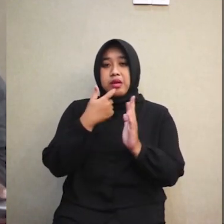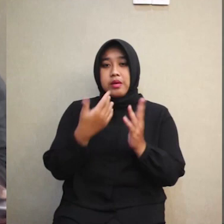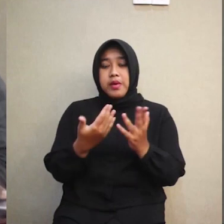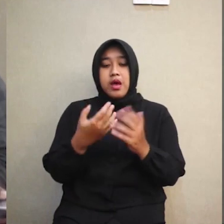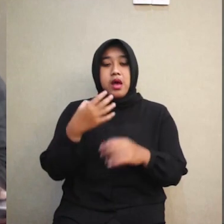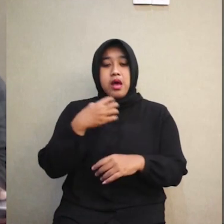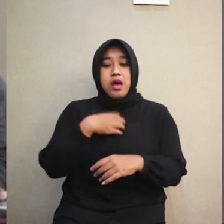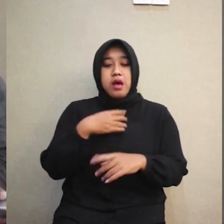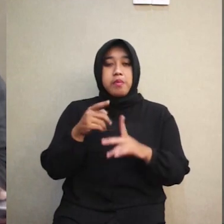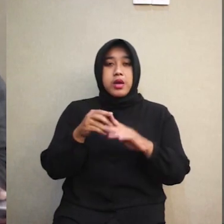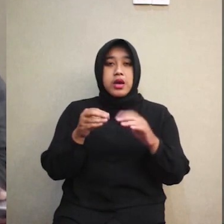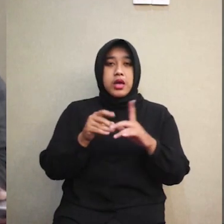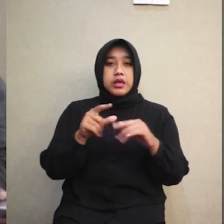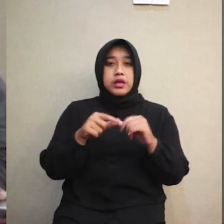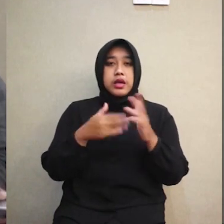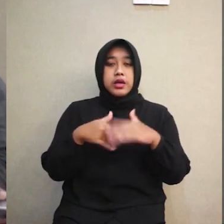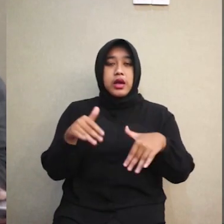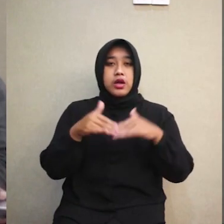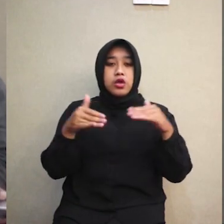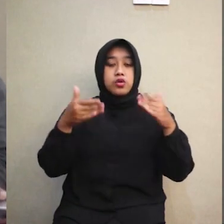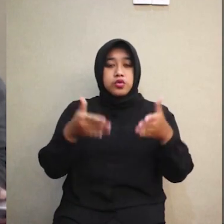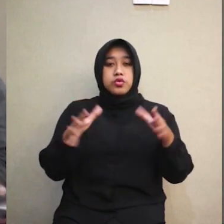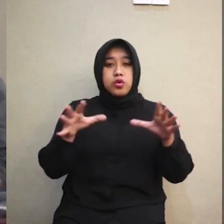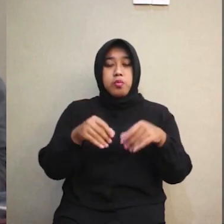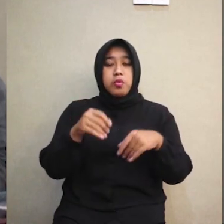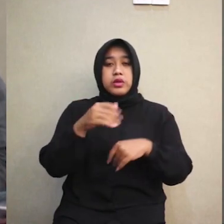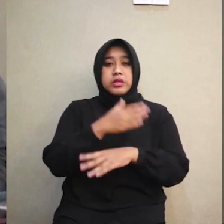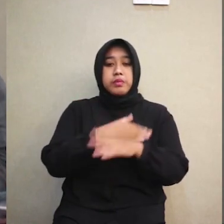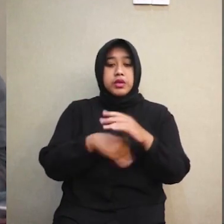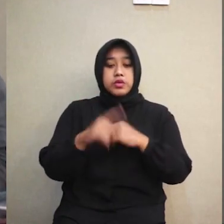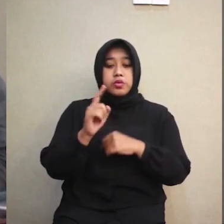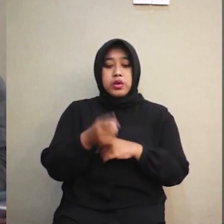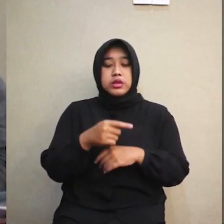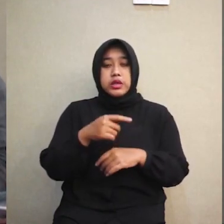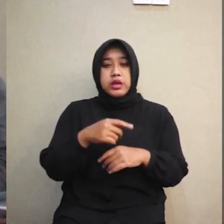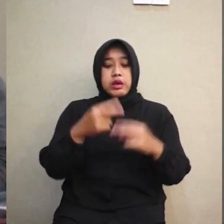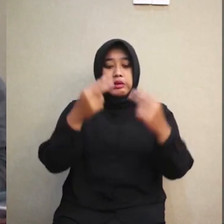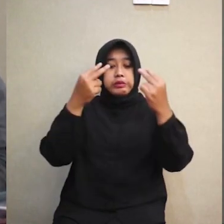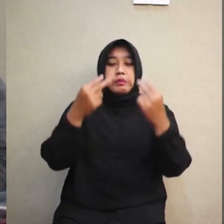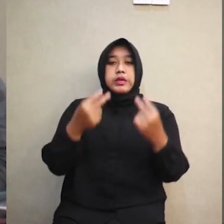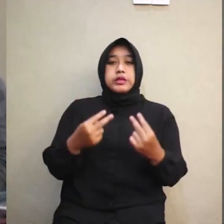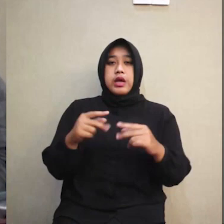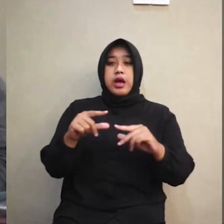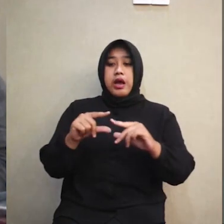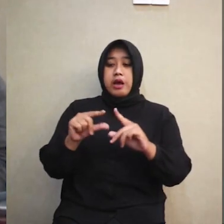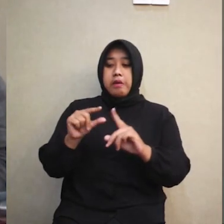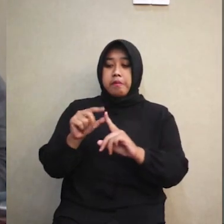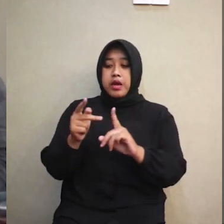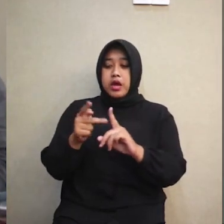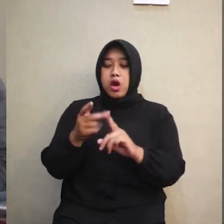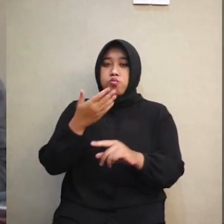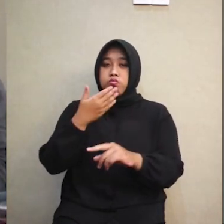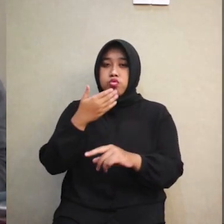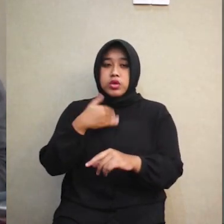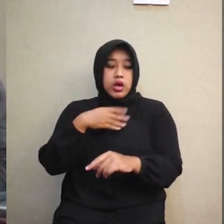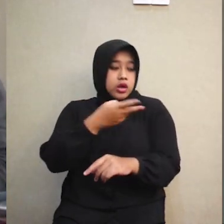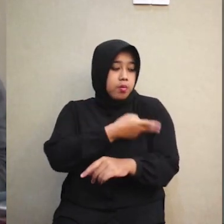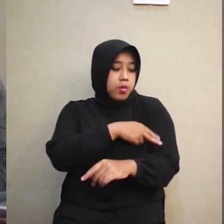hak atas peradilan yang fair termasuk untuk penyandang disabilitas itu harus diperiksa oleh aph yang kompeten